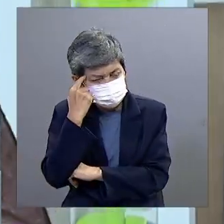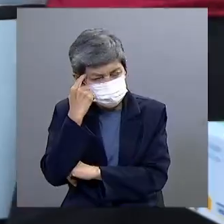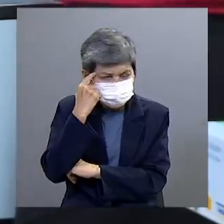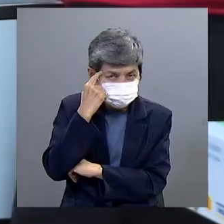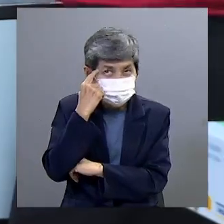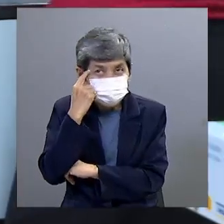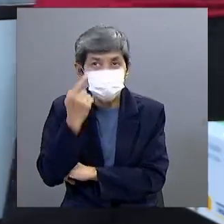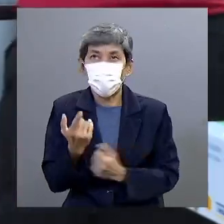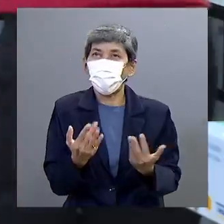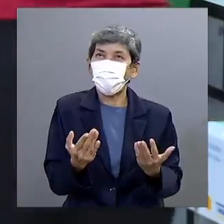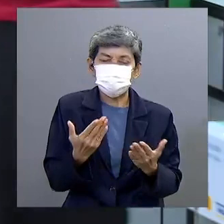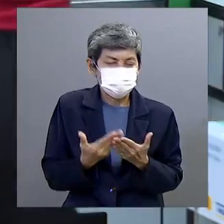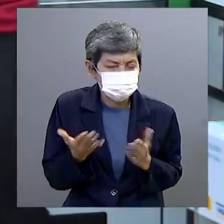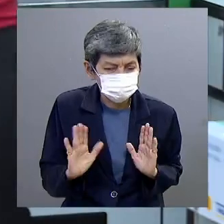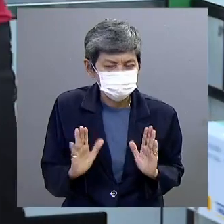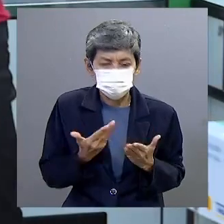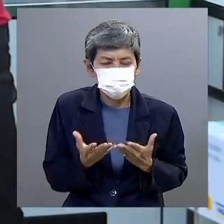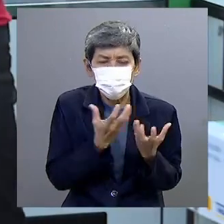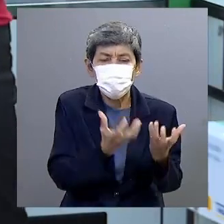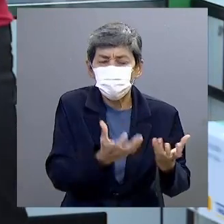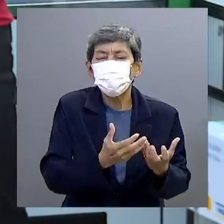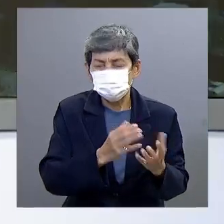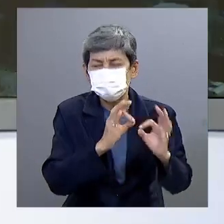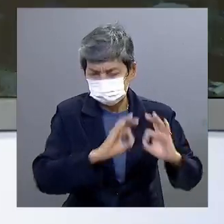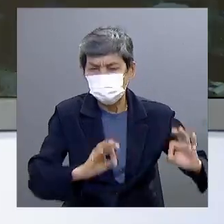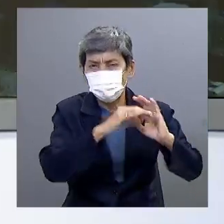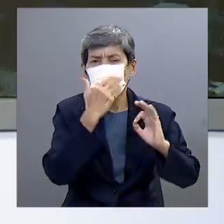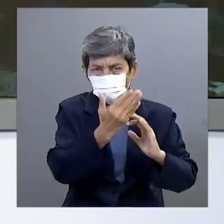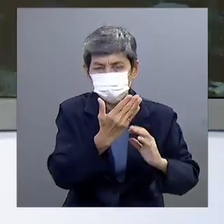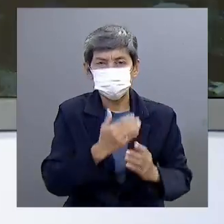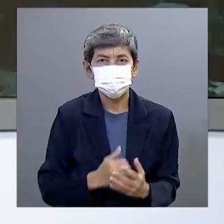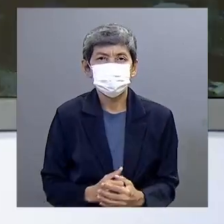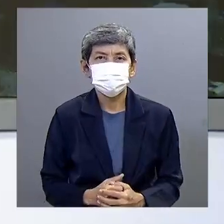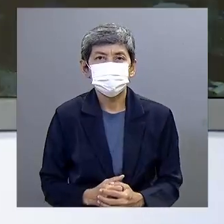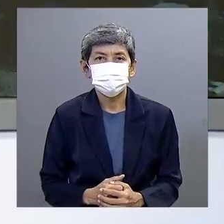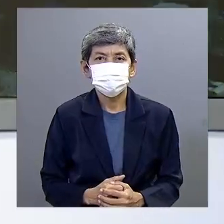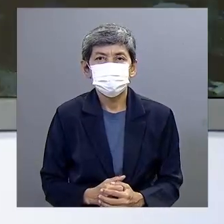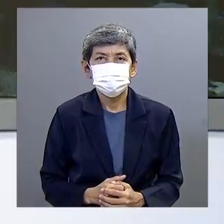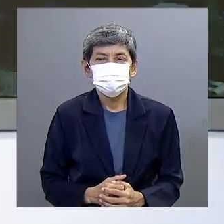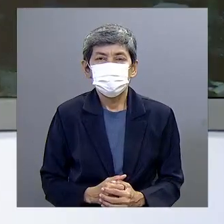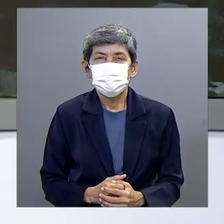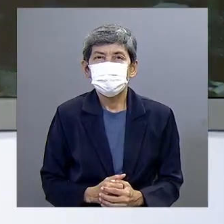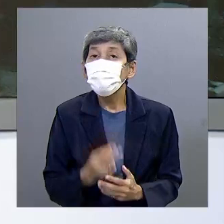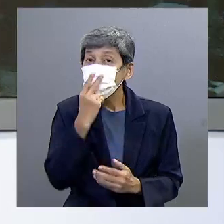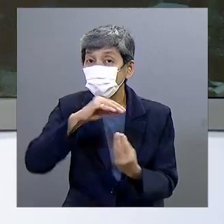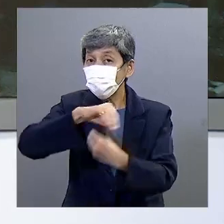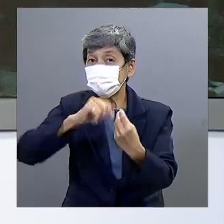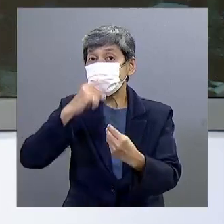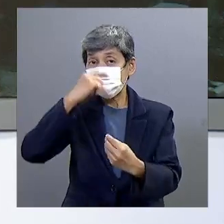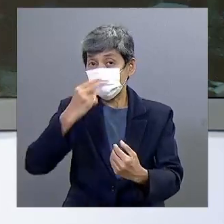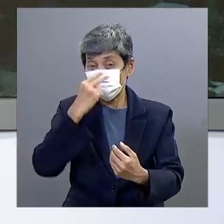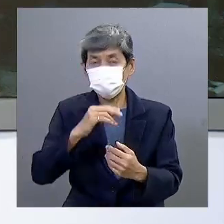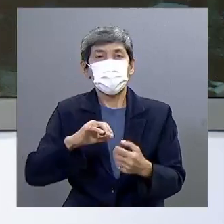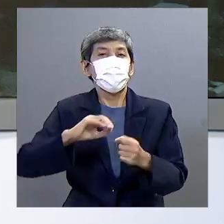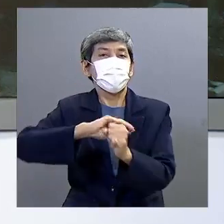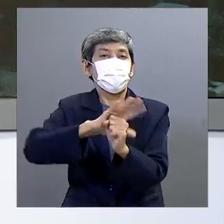อไม่ซื้อเน้นซื้อสินค้าจำเป็นจริงๆก่อนค่ะสำหรับภาพรวมเศรษฐกิจไทยนะคะหลังการระบาดของโควิด